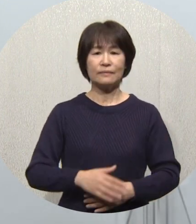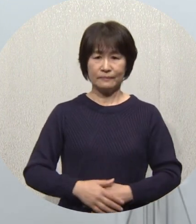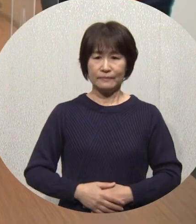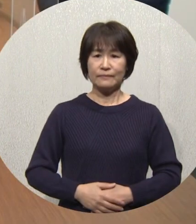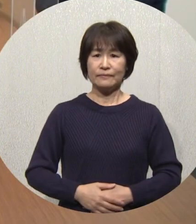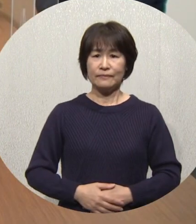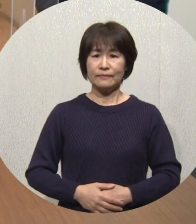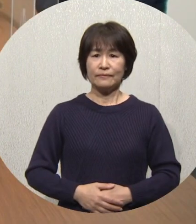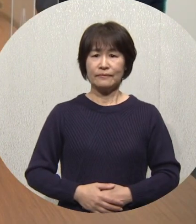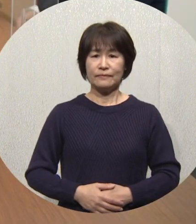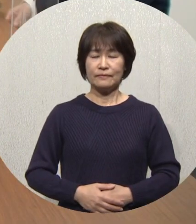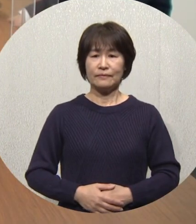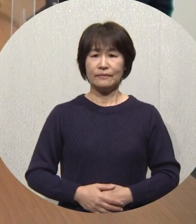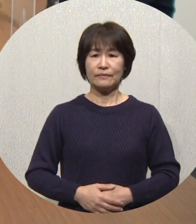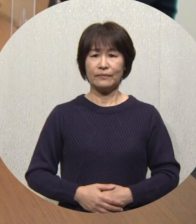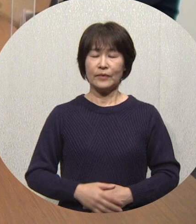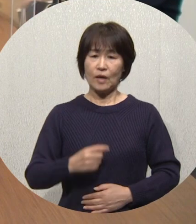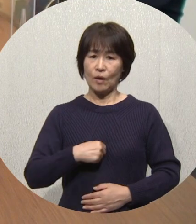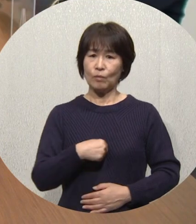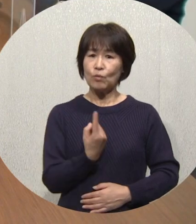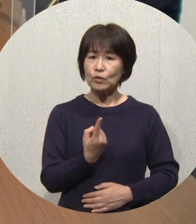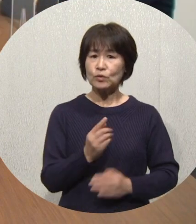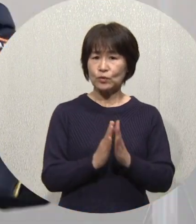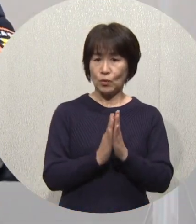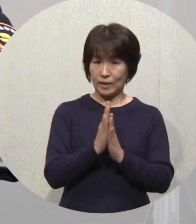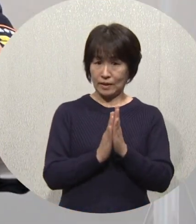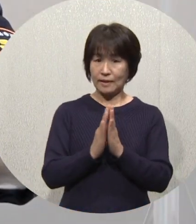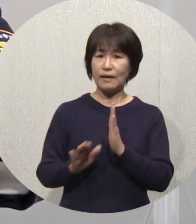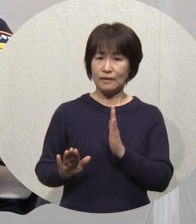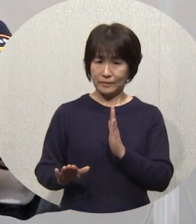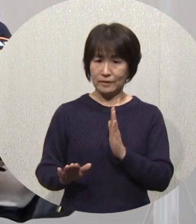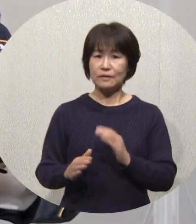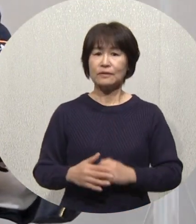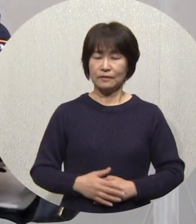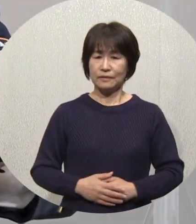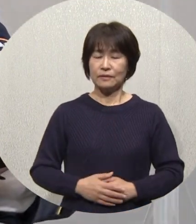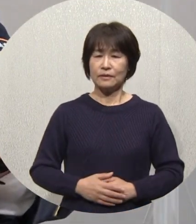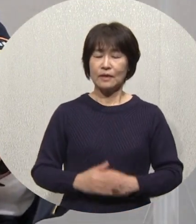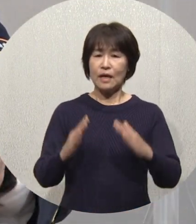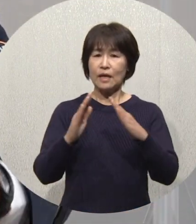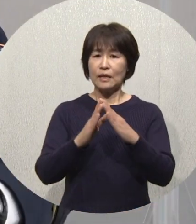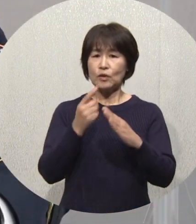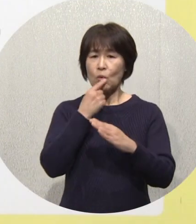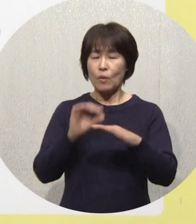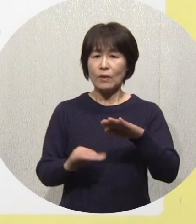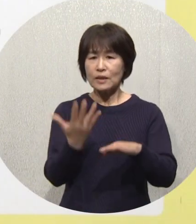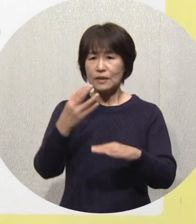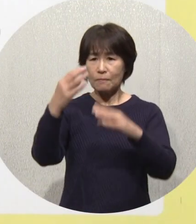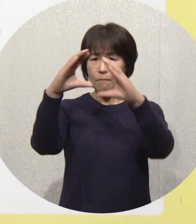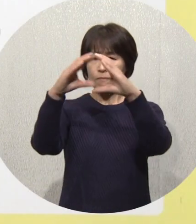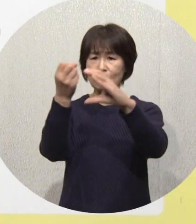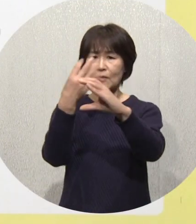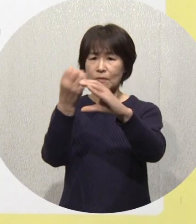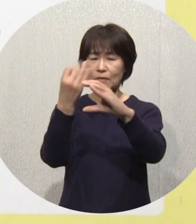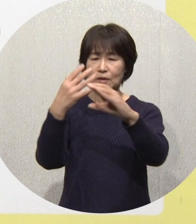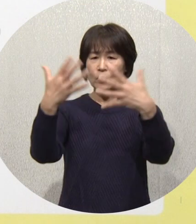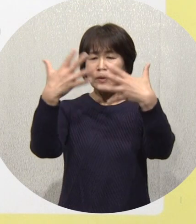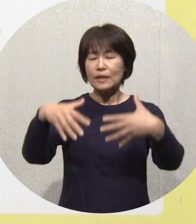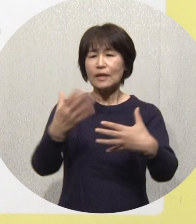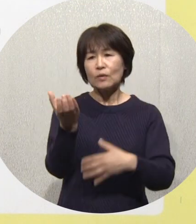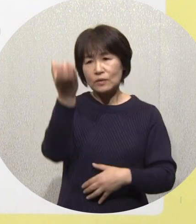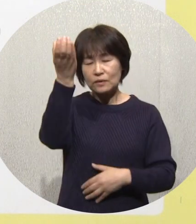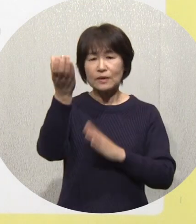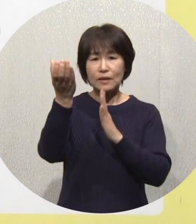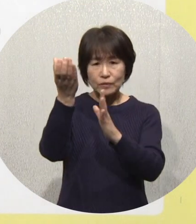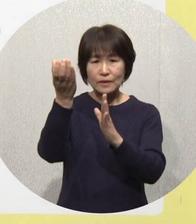ませんね。 そうですね。もう一つお願いがあります。 はい、 住宅用火災警報器を設置してください。 はい、私